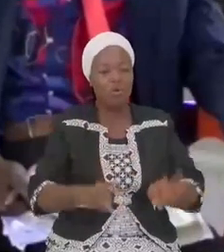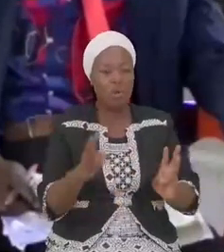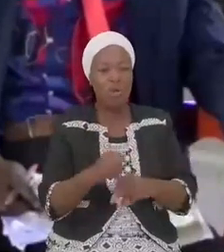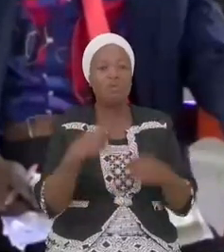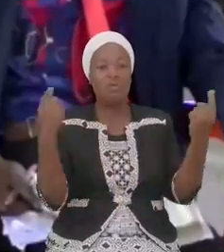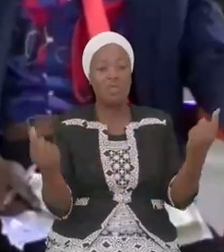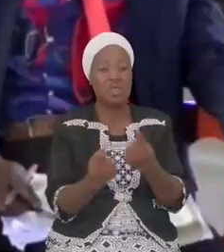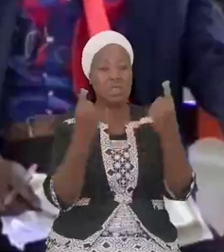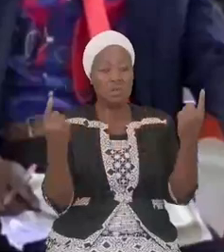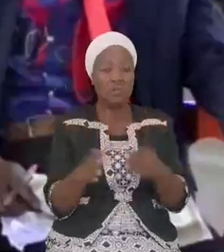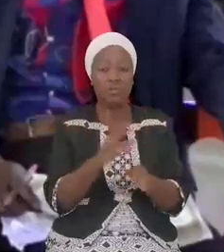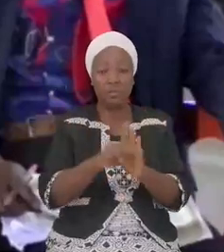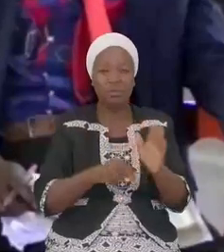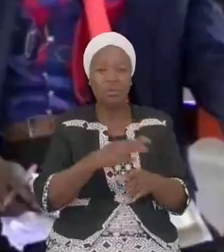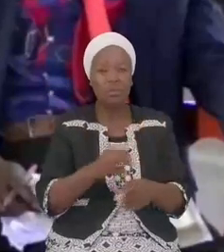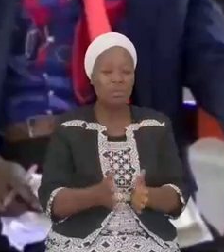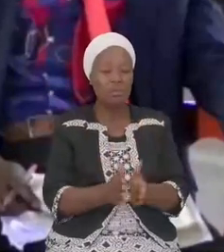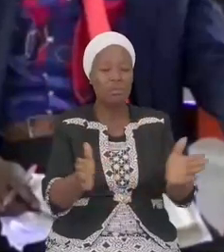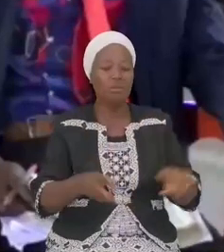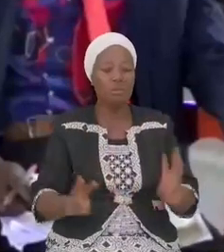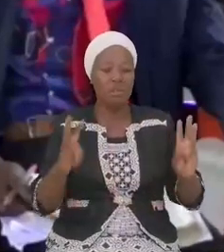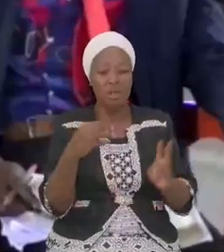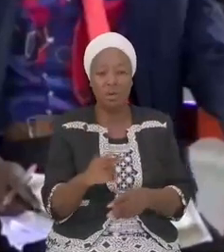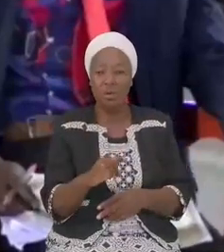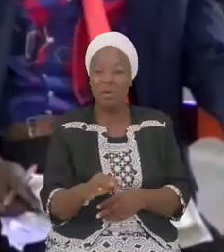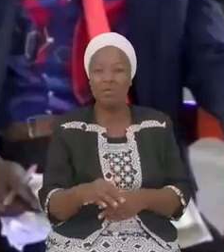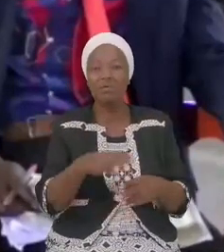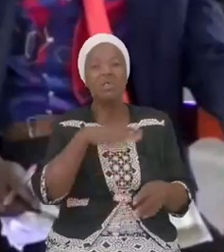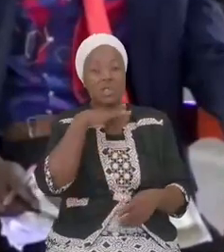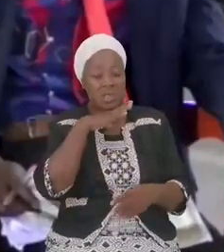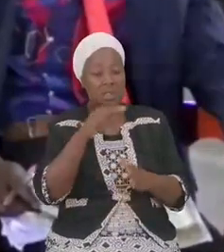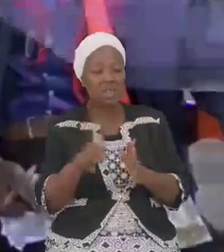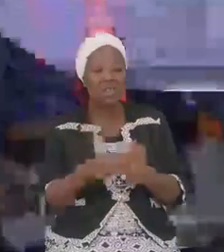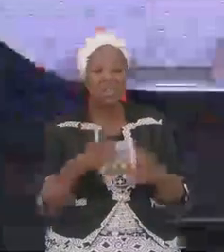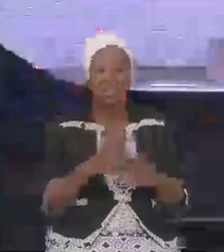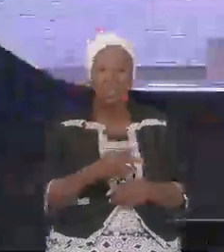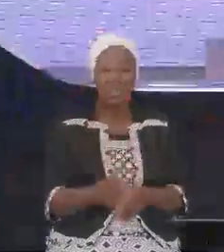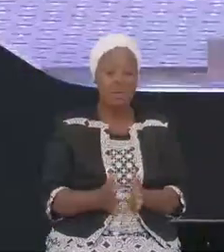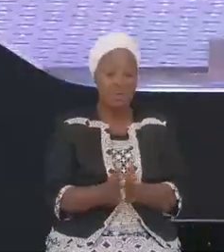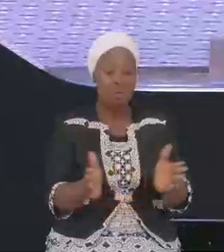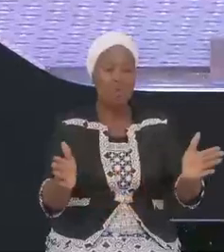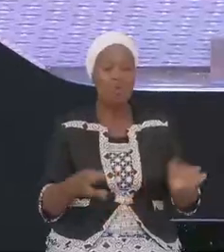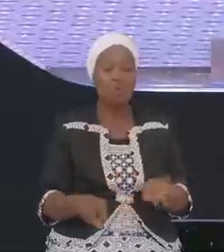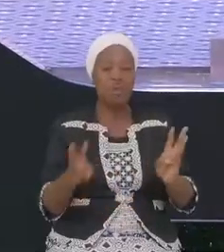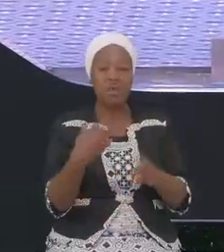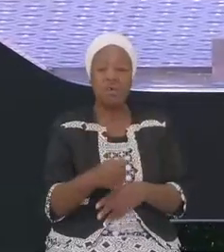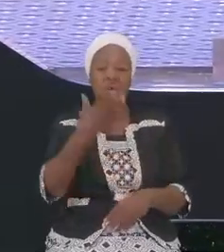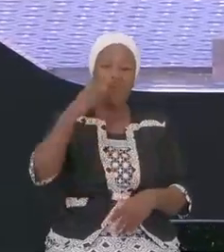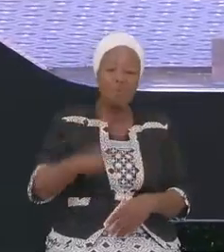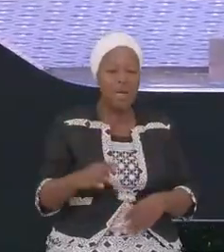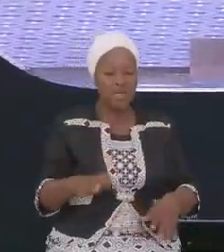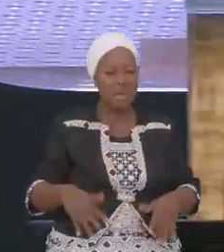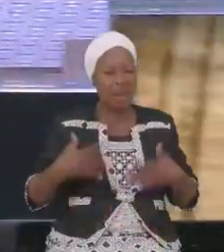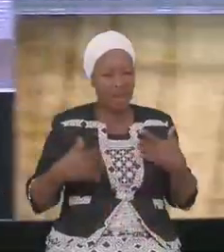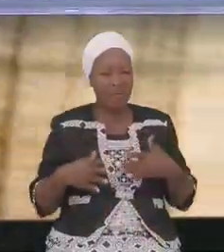la voie spacieuse de la dépravation, sur la voie large de permission